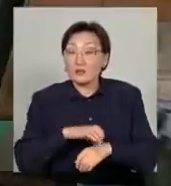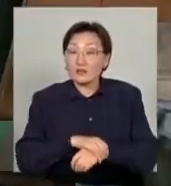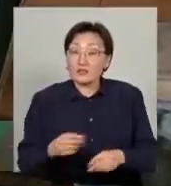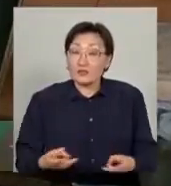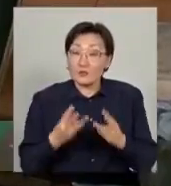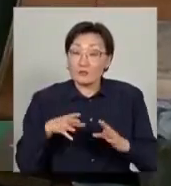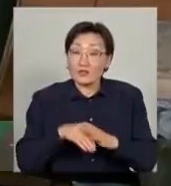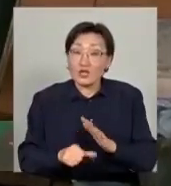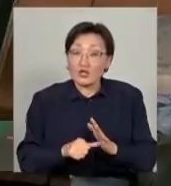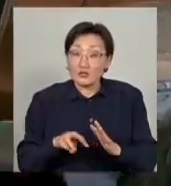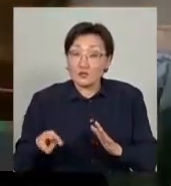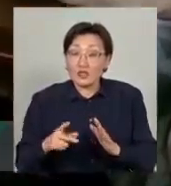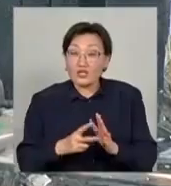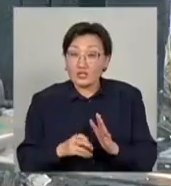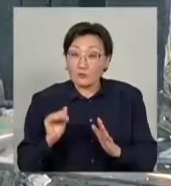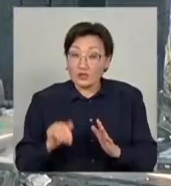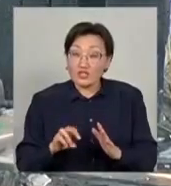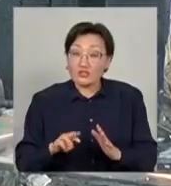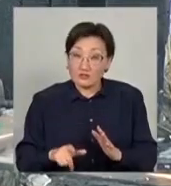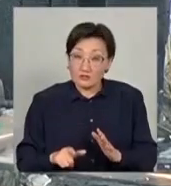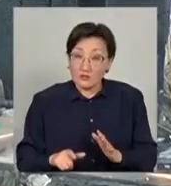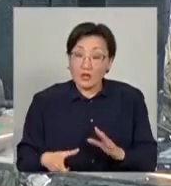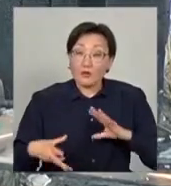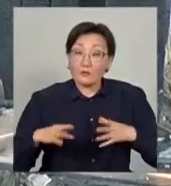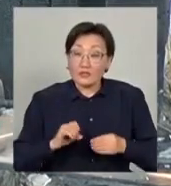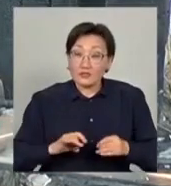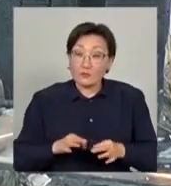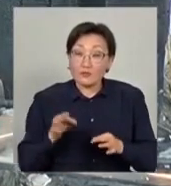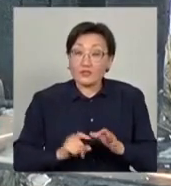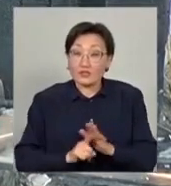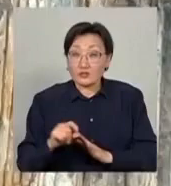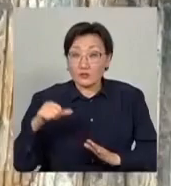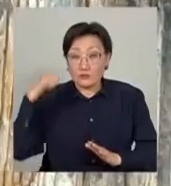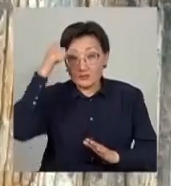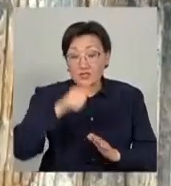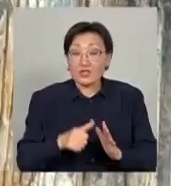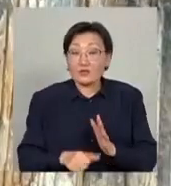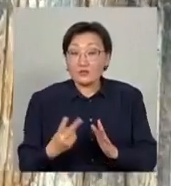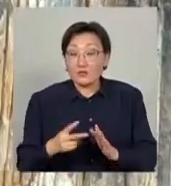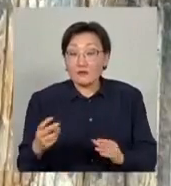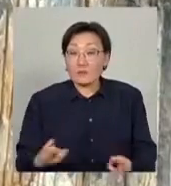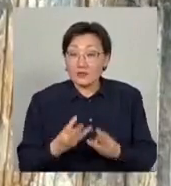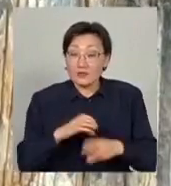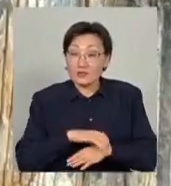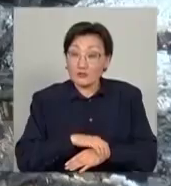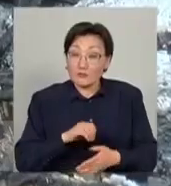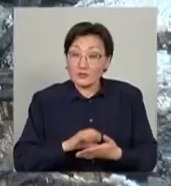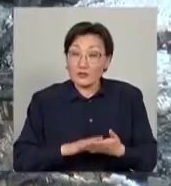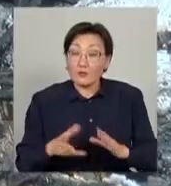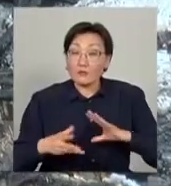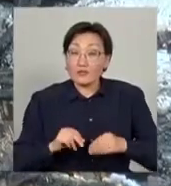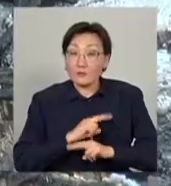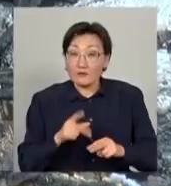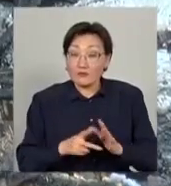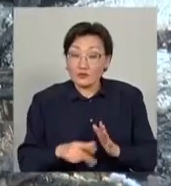возгорания составил 6 700 000 тенге. Всего в регионе с начала года произошло 62 пожара. В результате погибли